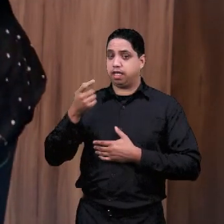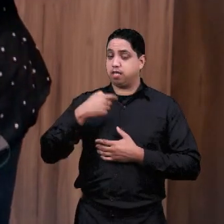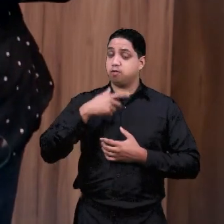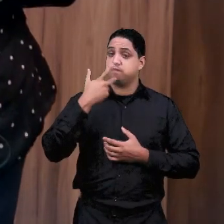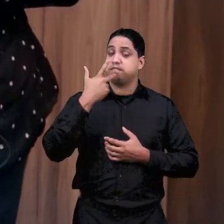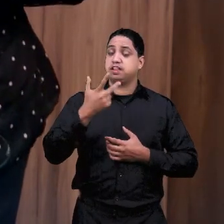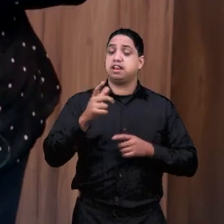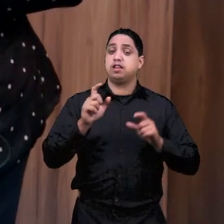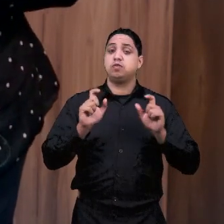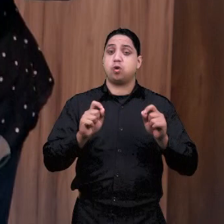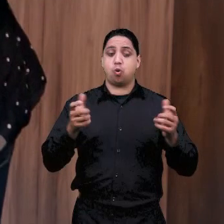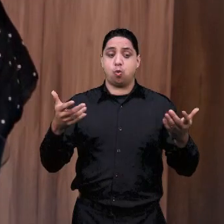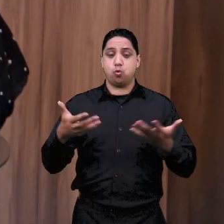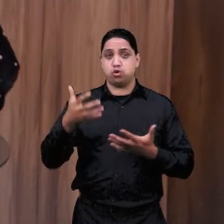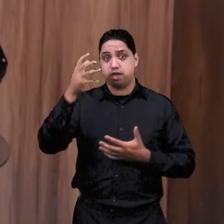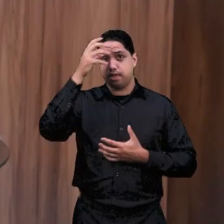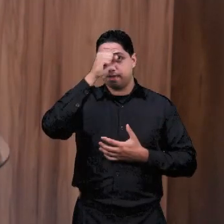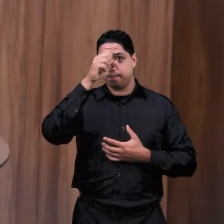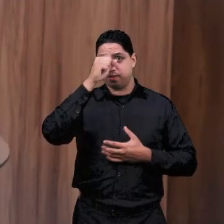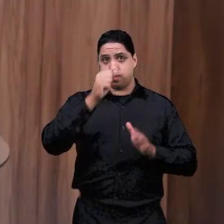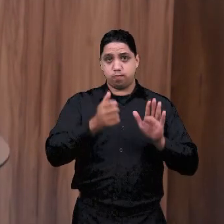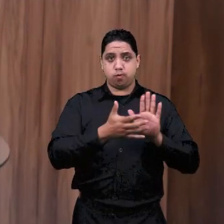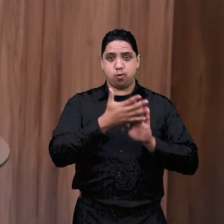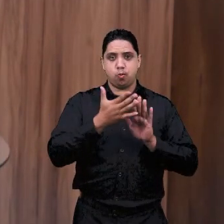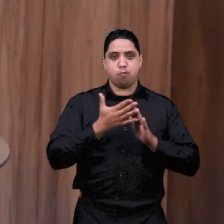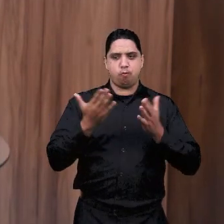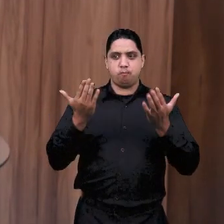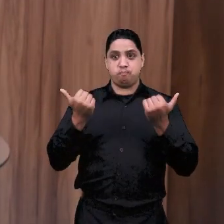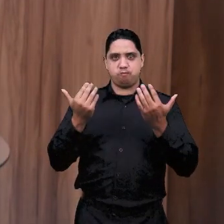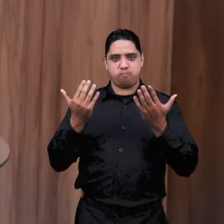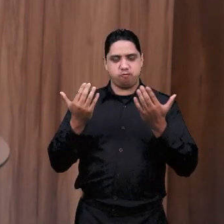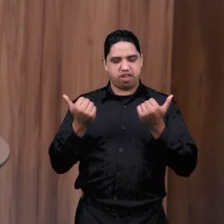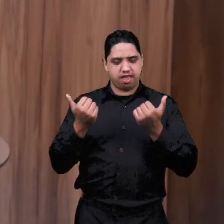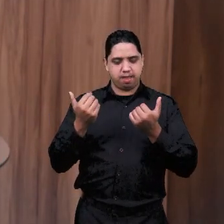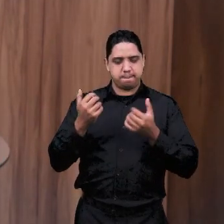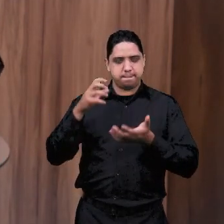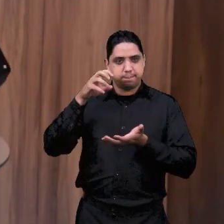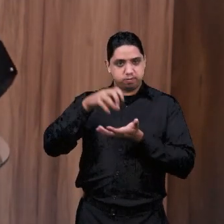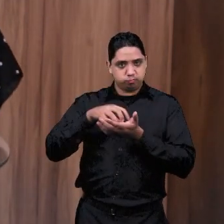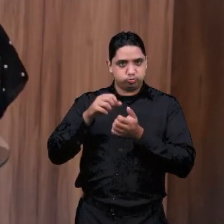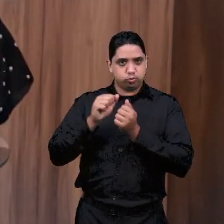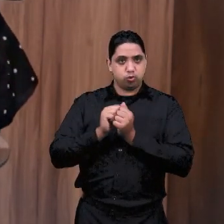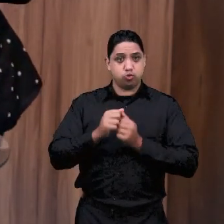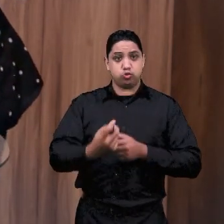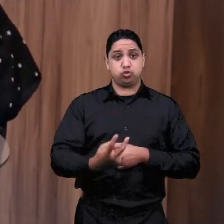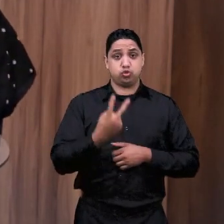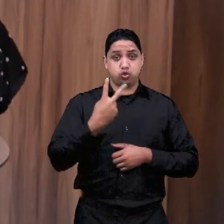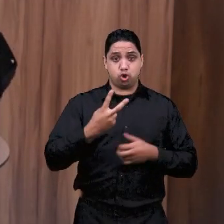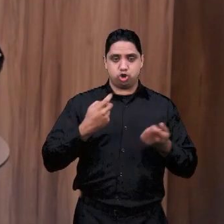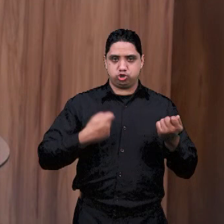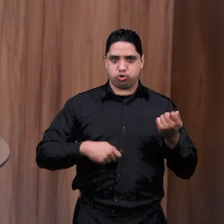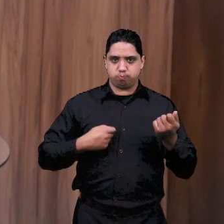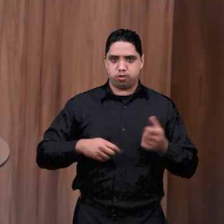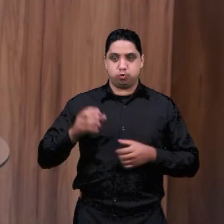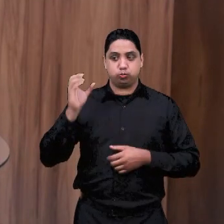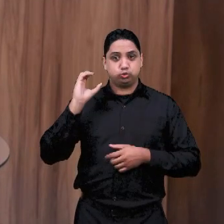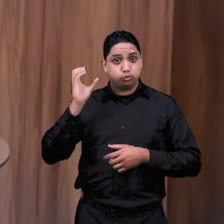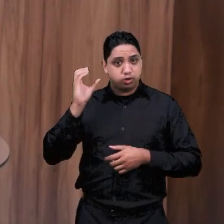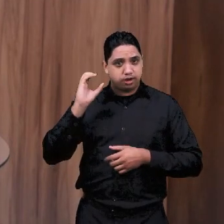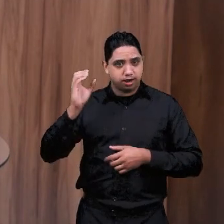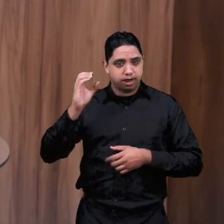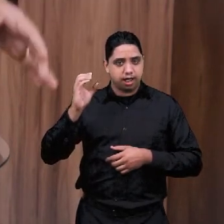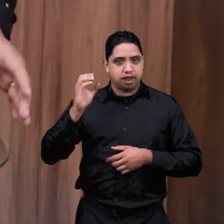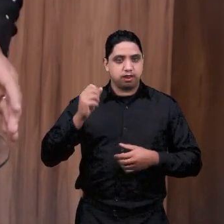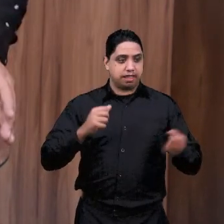donc, je vous ai dit qu'aujourd'hui, on allait apprendre la longe vient vers le milieu avec deux instruments de percussion, le choucalio et